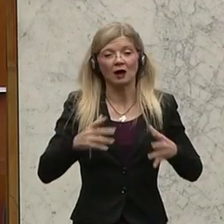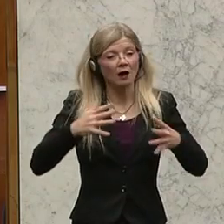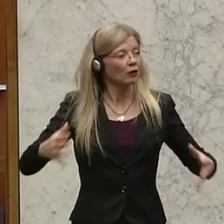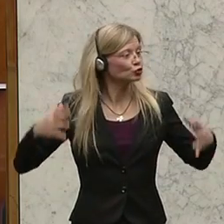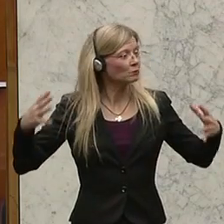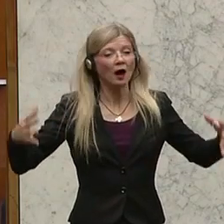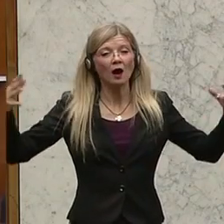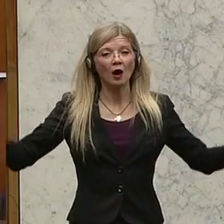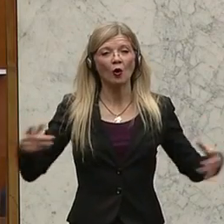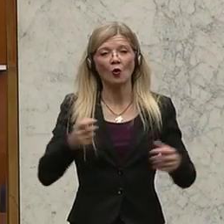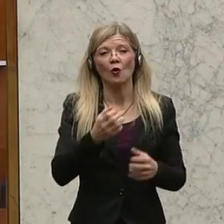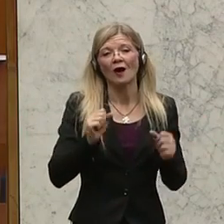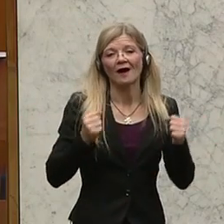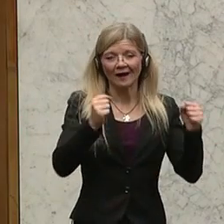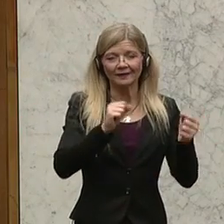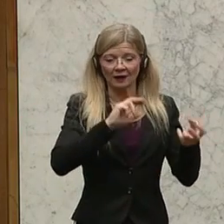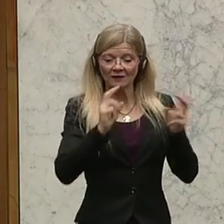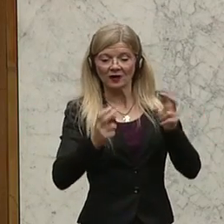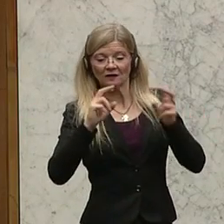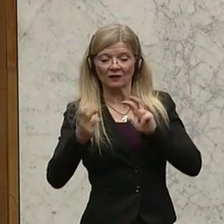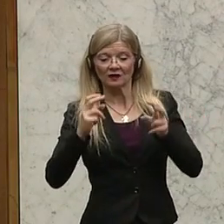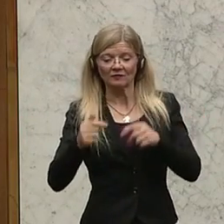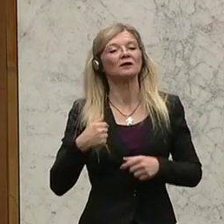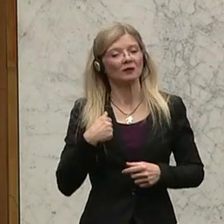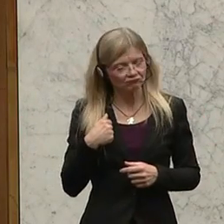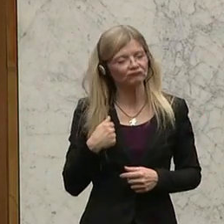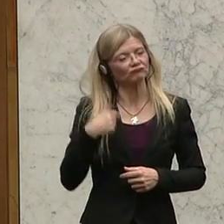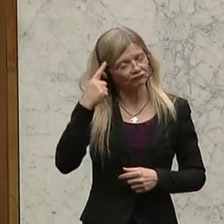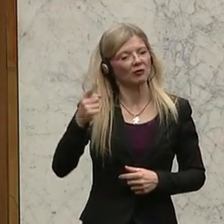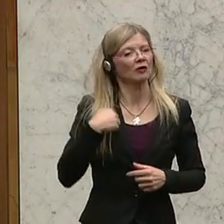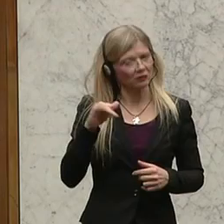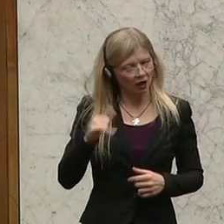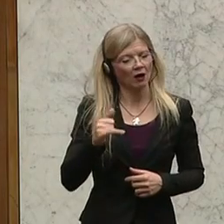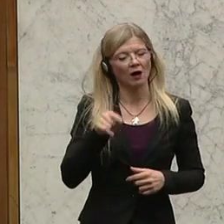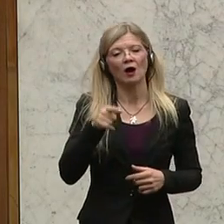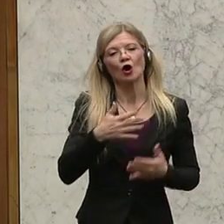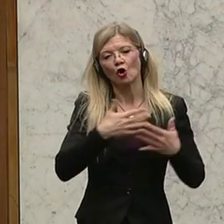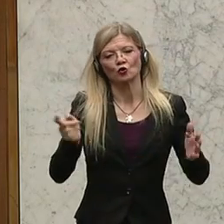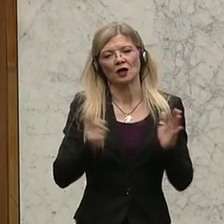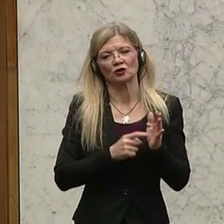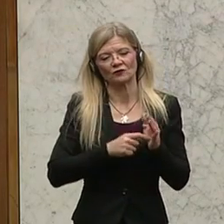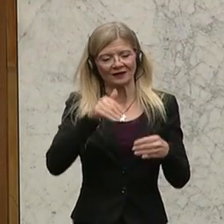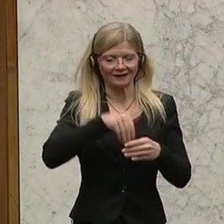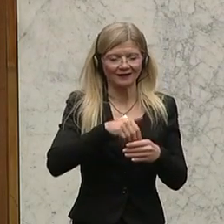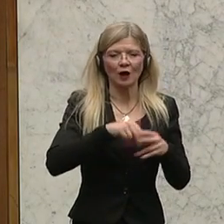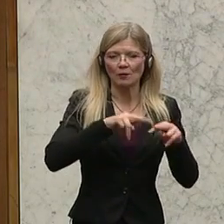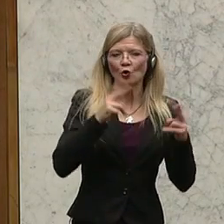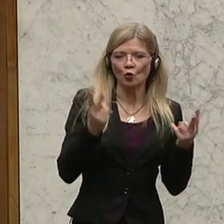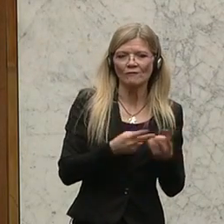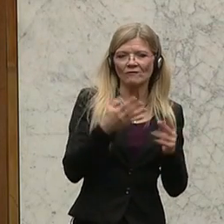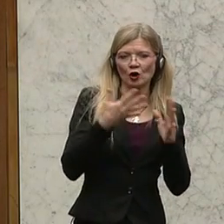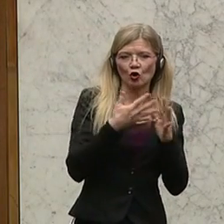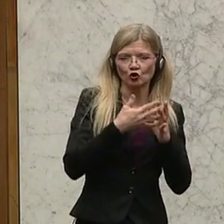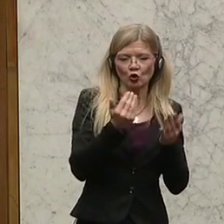ich zuversichtlich, dass wir die großen Herausforderungen in diesem Bereich, die im Umweltkontrollbericht dargelegt sind,